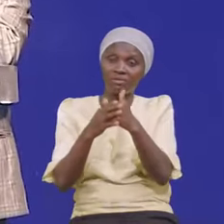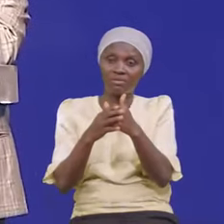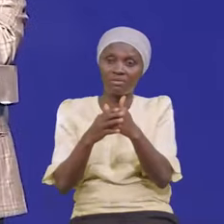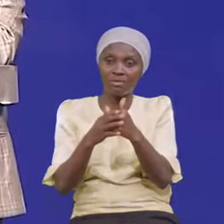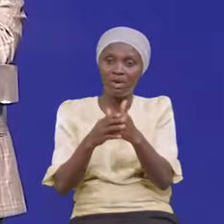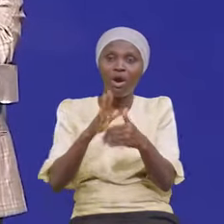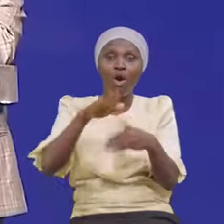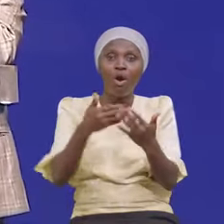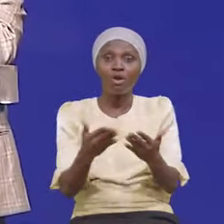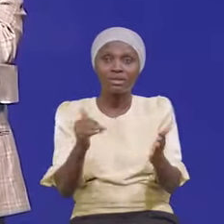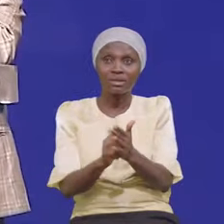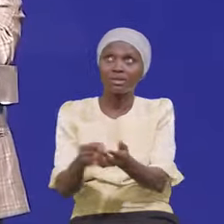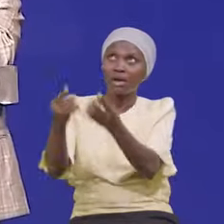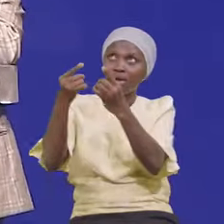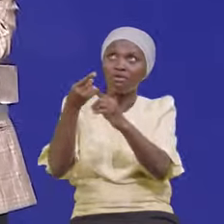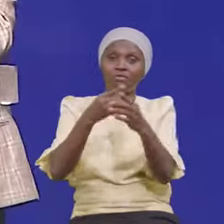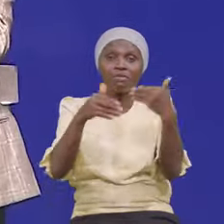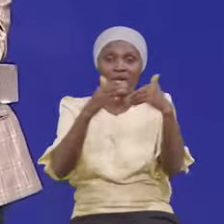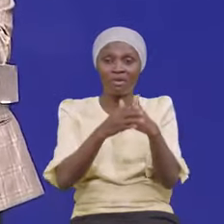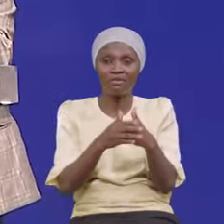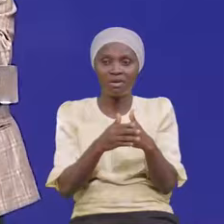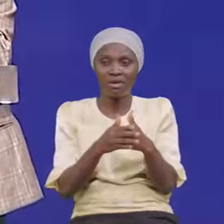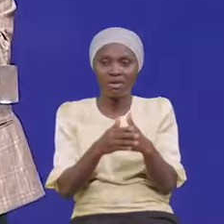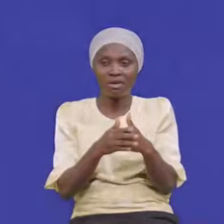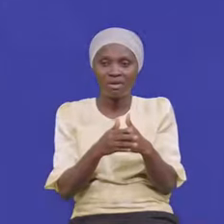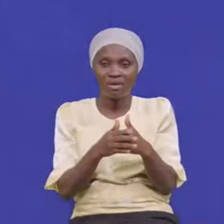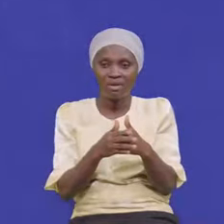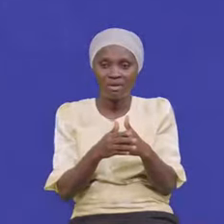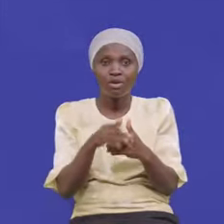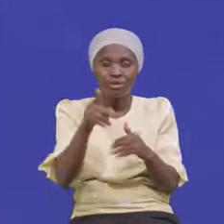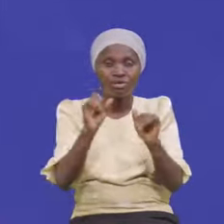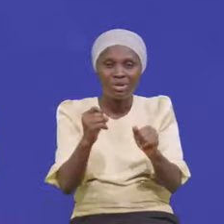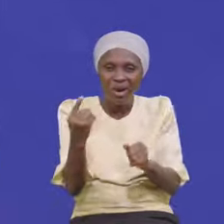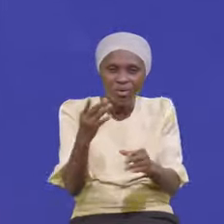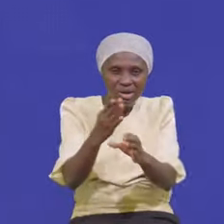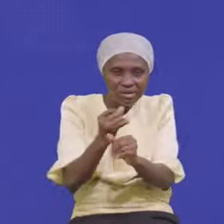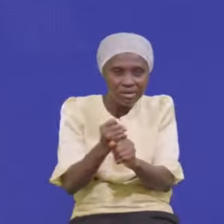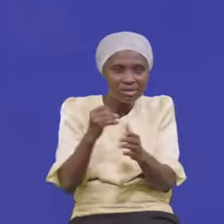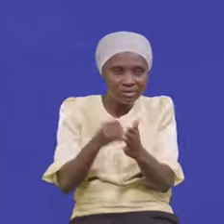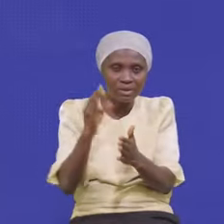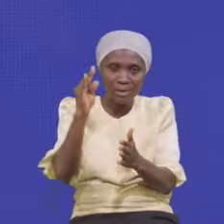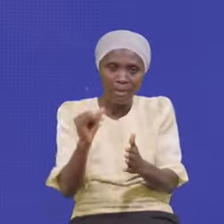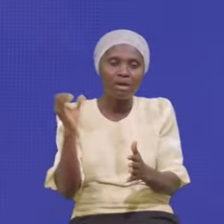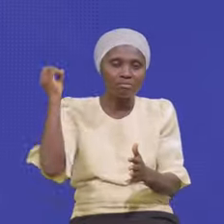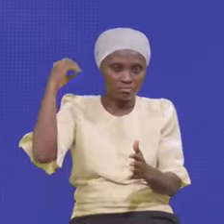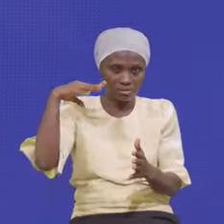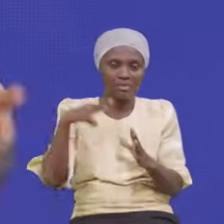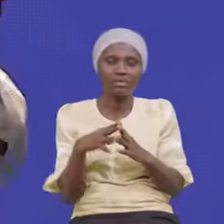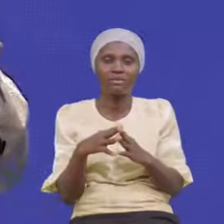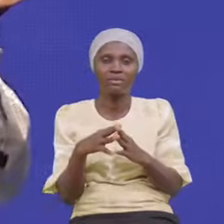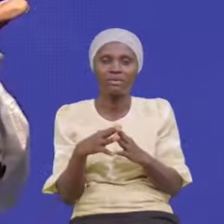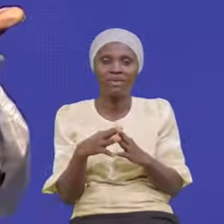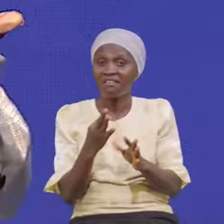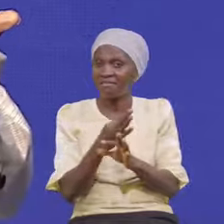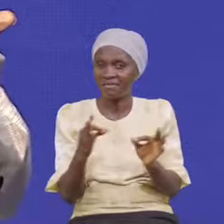the things that come from heaven. అన్ని కూడా పరసంబంధమైనవే వస్తాయి. You can only receive by grace. మీరు కేవలం కృపతోనే దాన్ని స్వీకరిస్తారు.